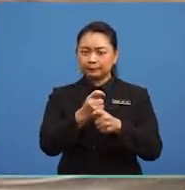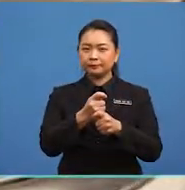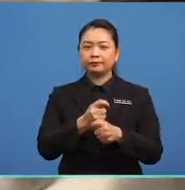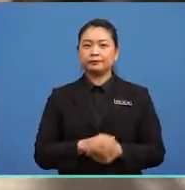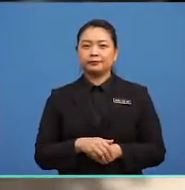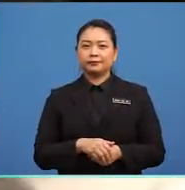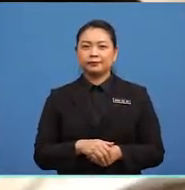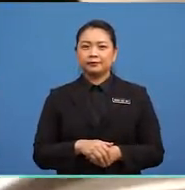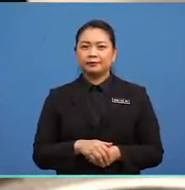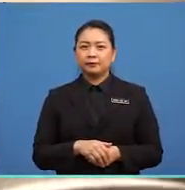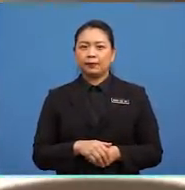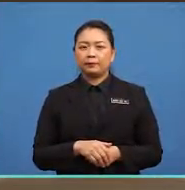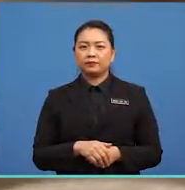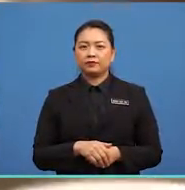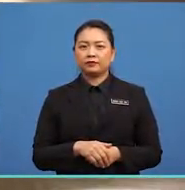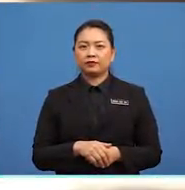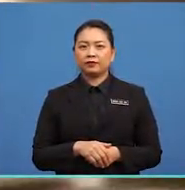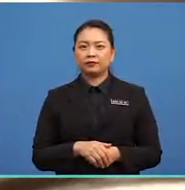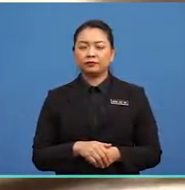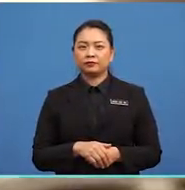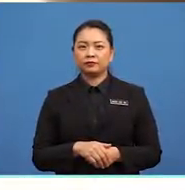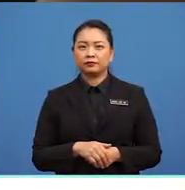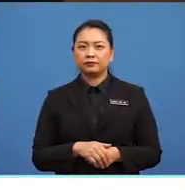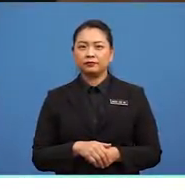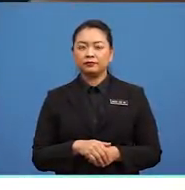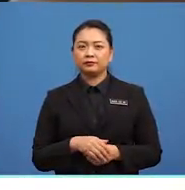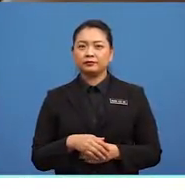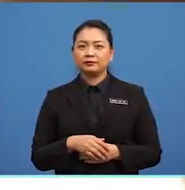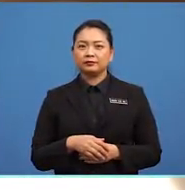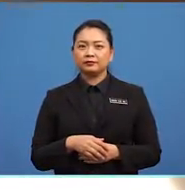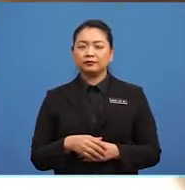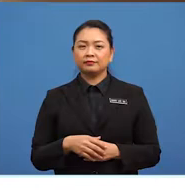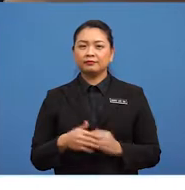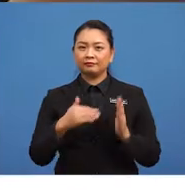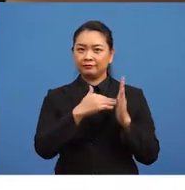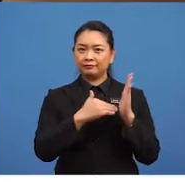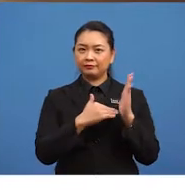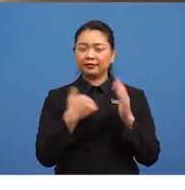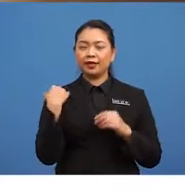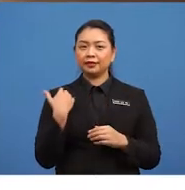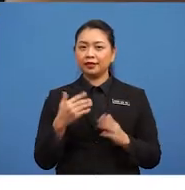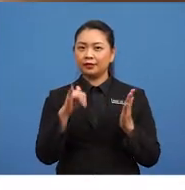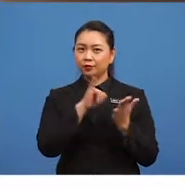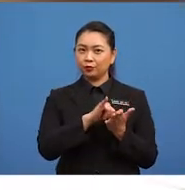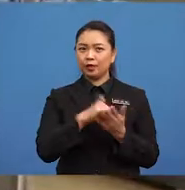Manakala bagi tabung didih B kita tidak meletakkan sebarang organisma hidup.